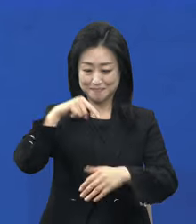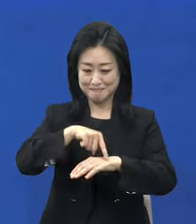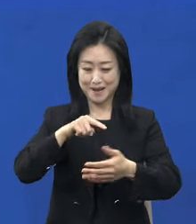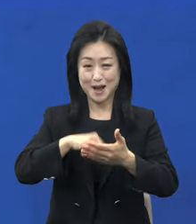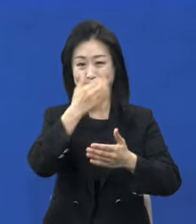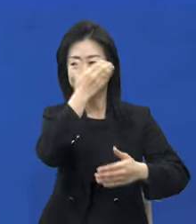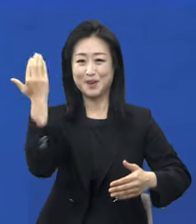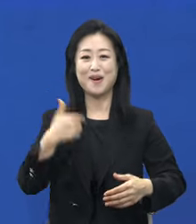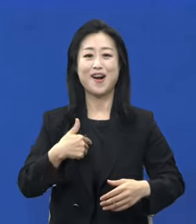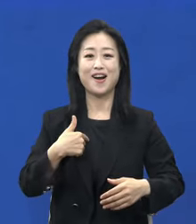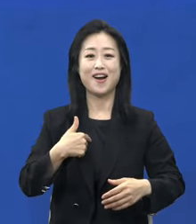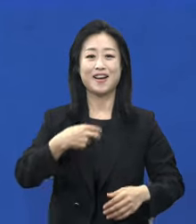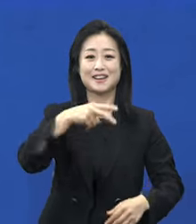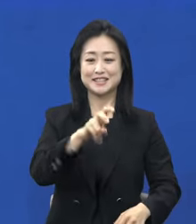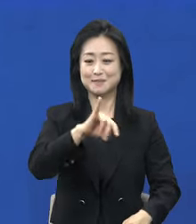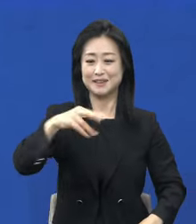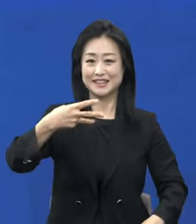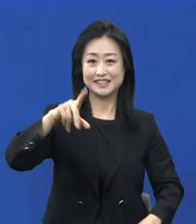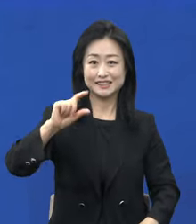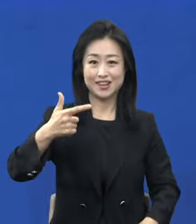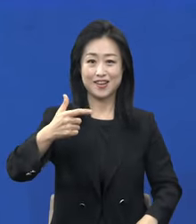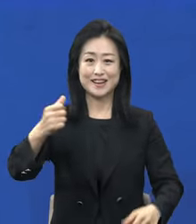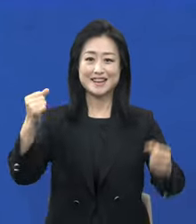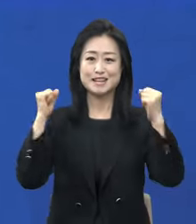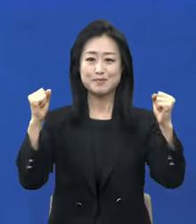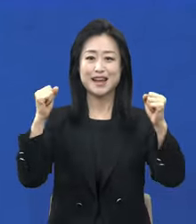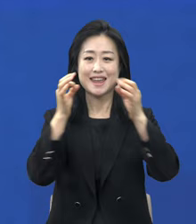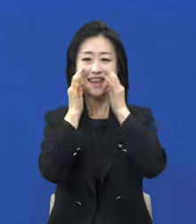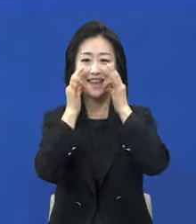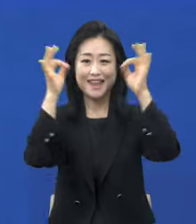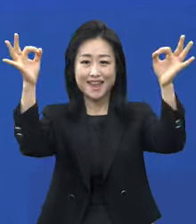심일선 여러분께 힘차게 인사 올립니다.